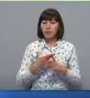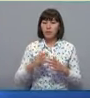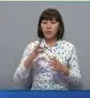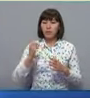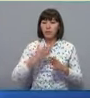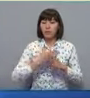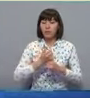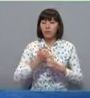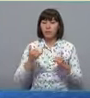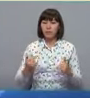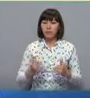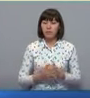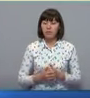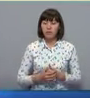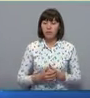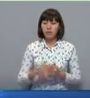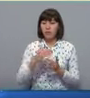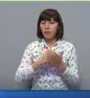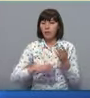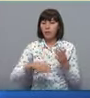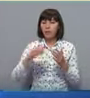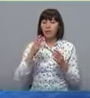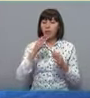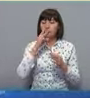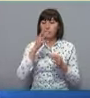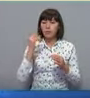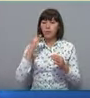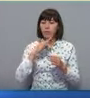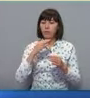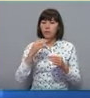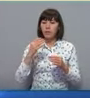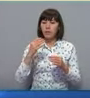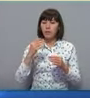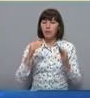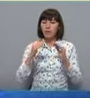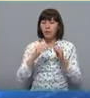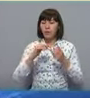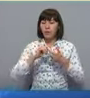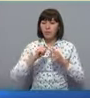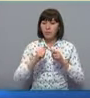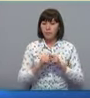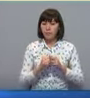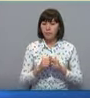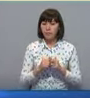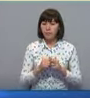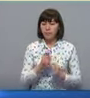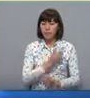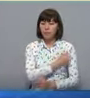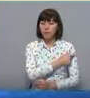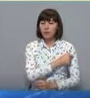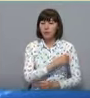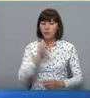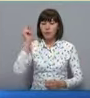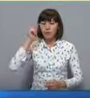көмек көрсету, ең төменгі жалақыны көбейту, екінші бағыт баспана мәселесі, медициналық білім,